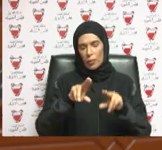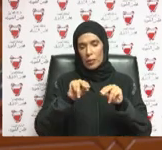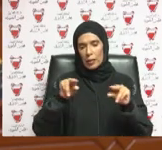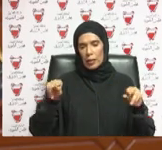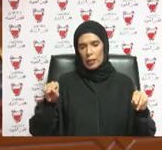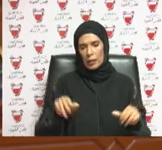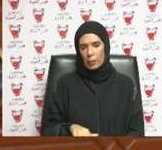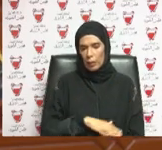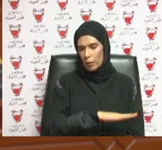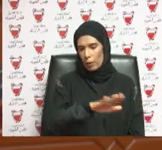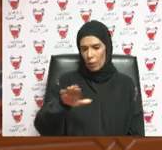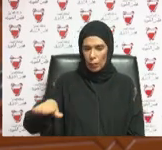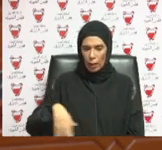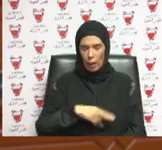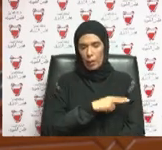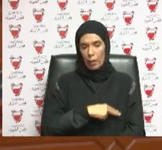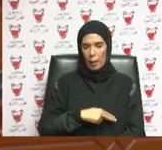وخاطر كل الزملاء الأعضاء،